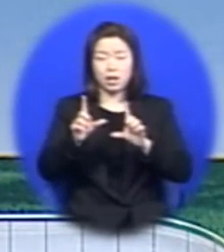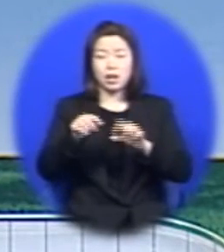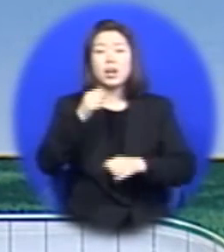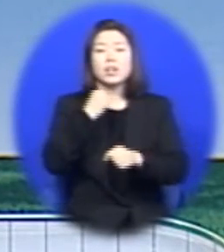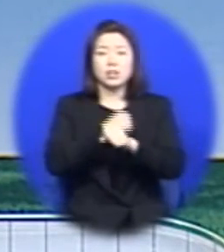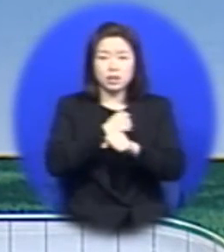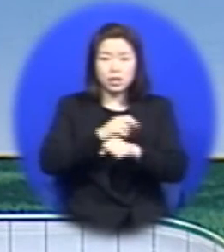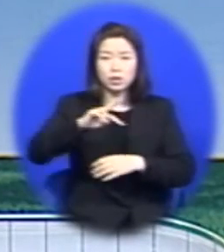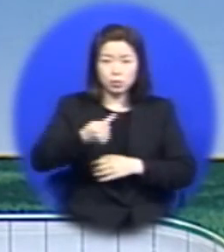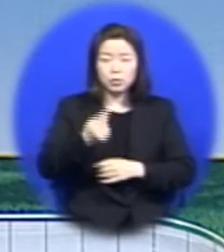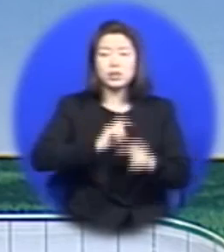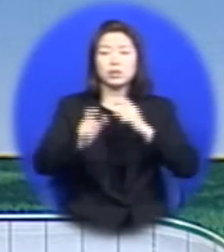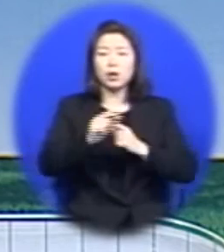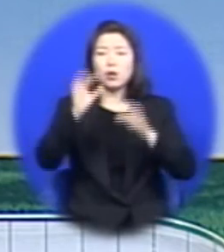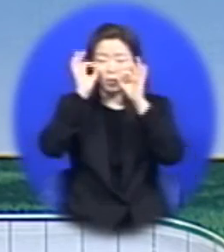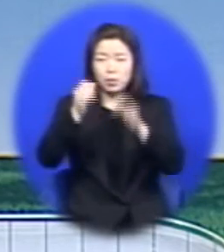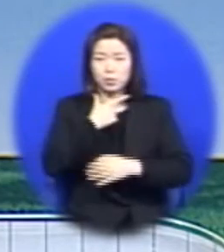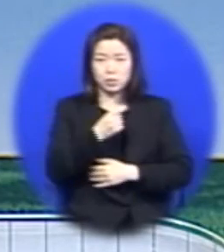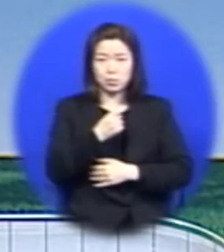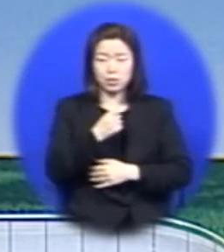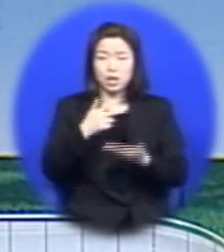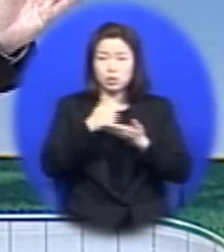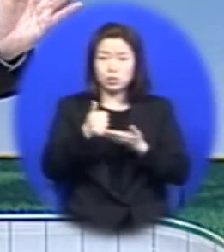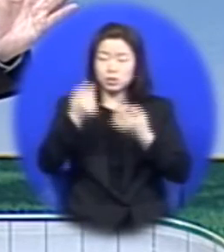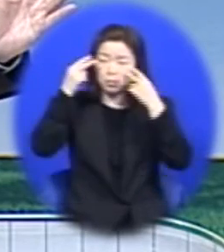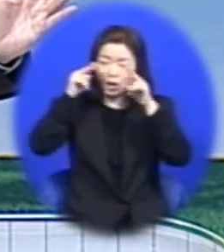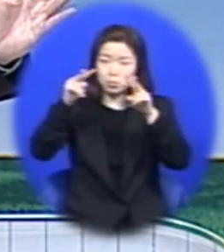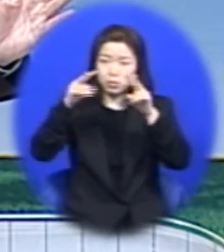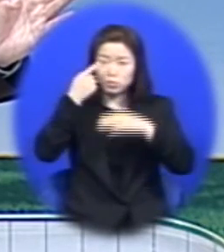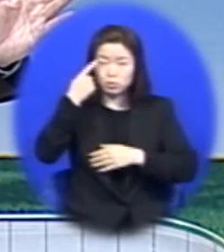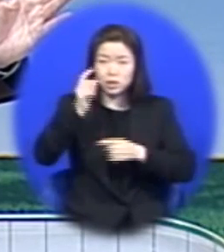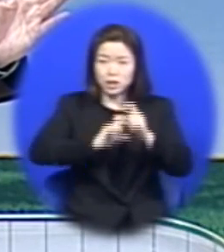싶어요. 주님을 바라보는 눈이 더 열리기를.